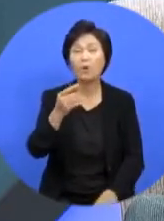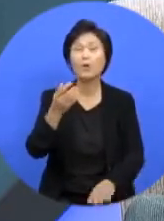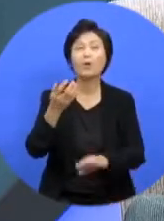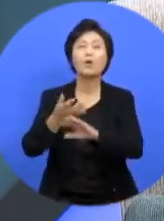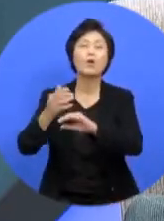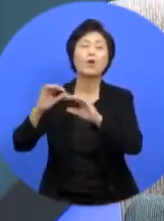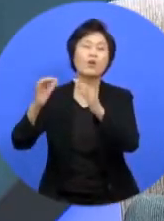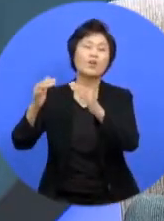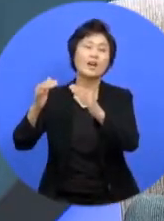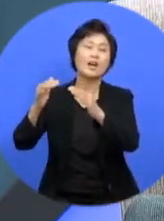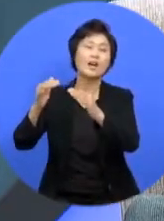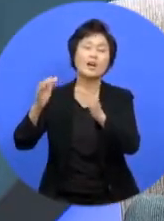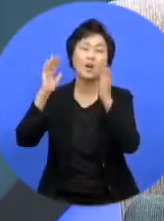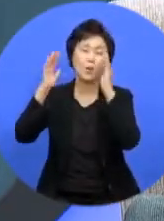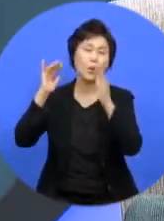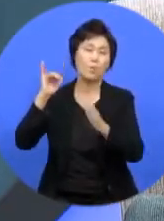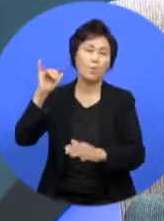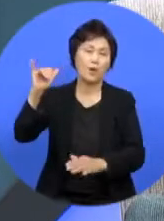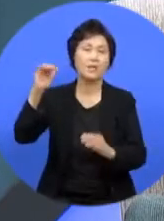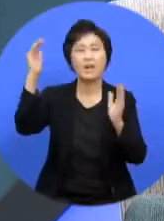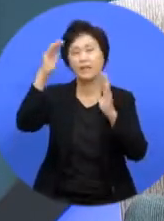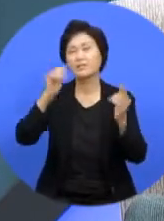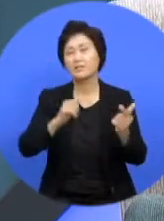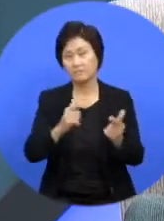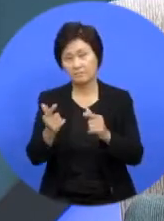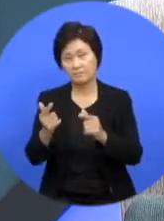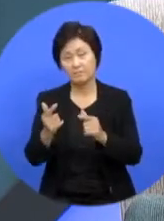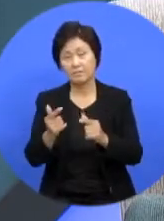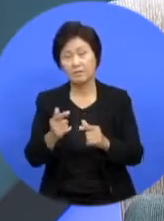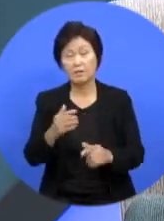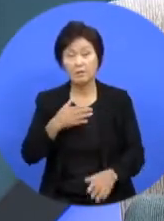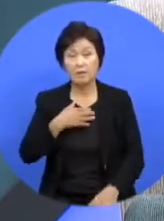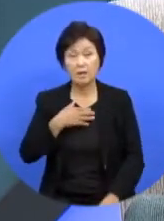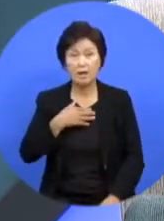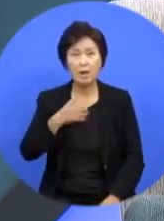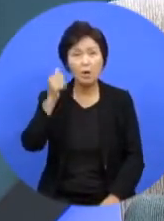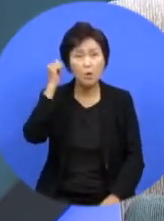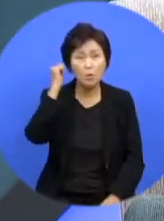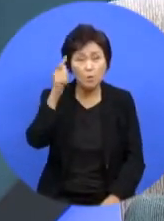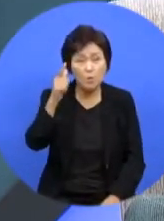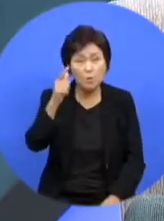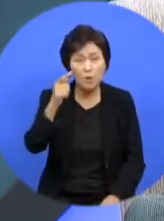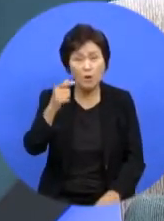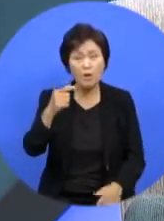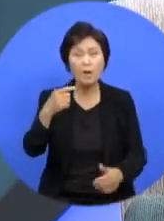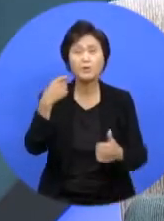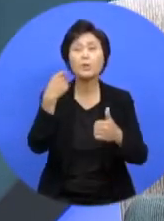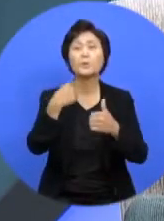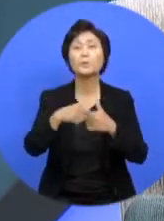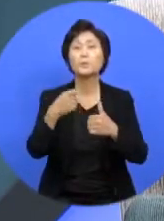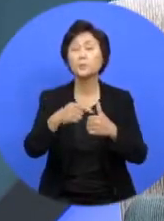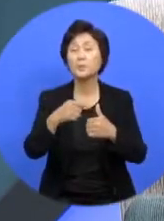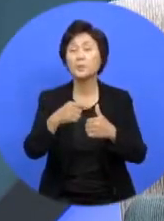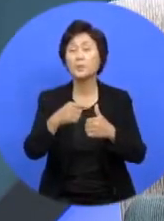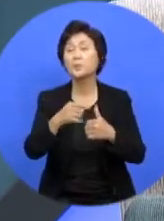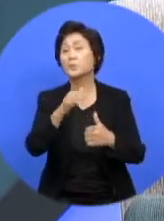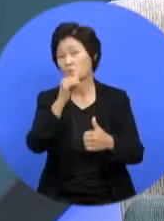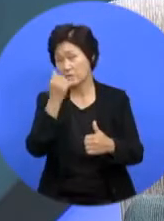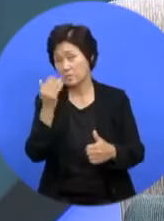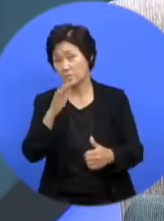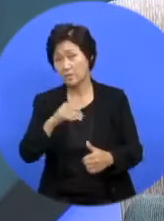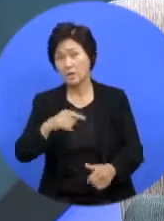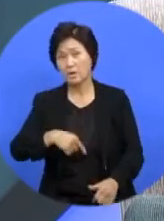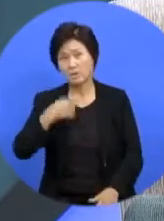그럼요. 공교육을 받았던 많은 학생들을 제가 뭐 그중에서도 훌륭하게 잘 교육을 받아가는 학생들도 있지만 자기 생각과 자기 의견이